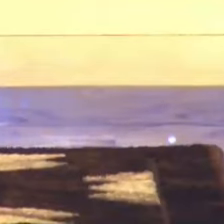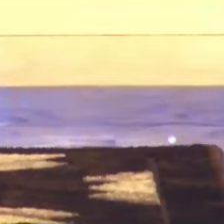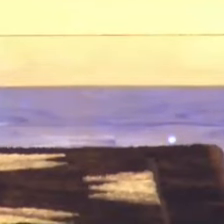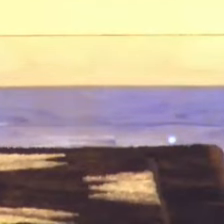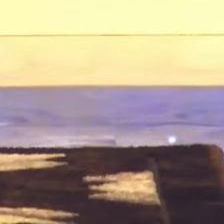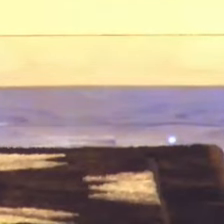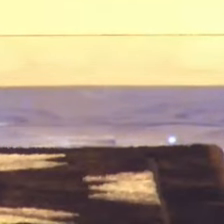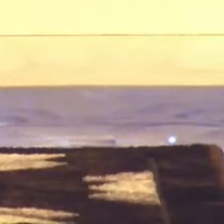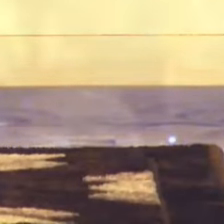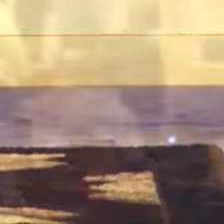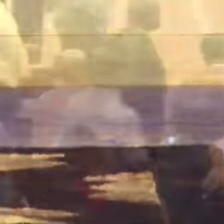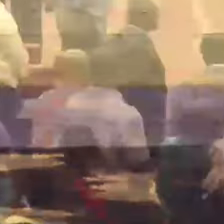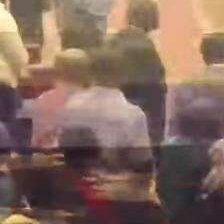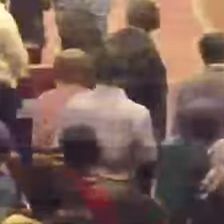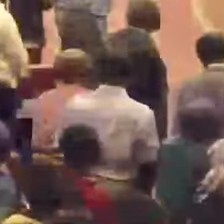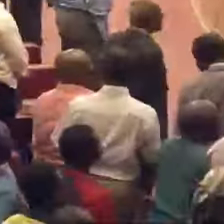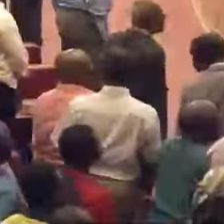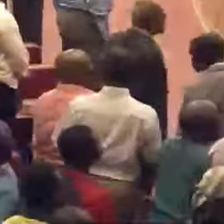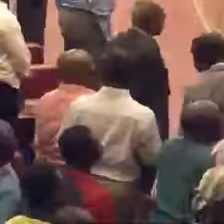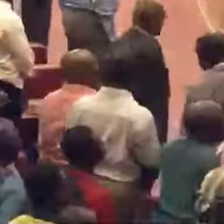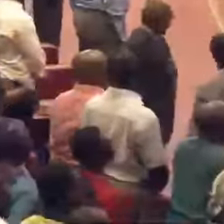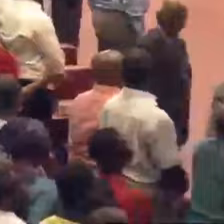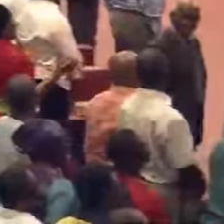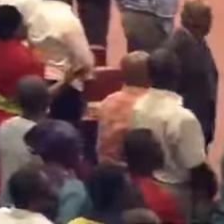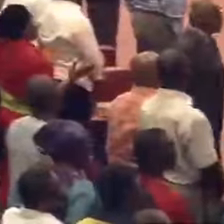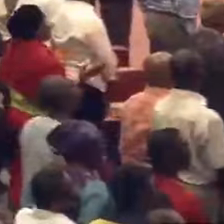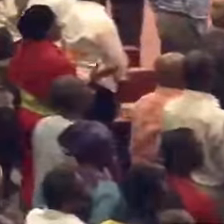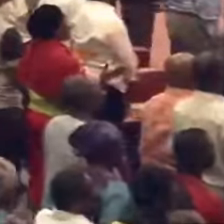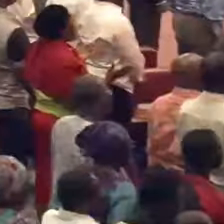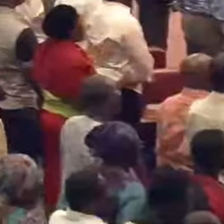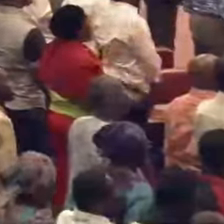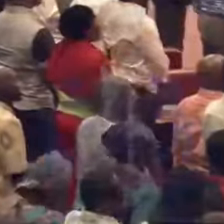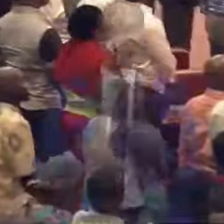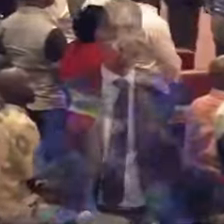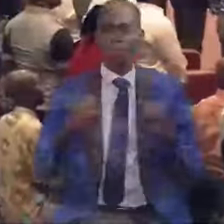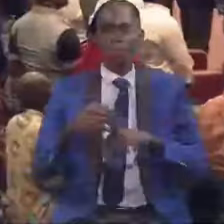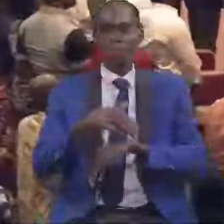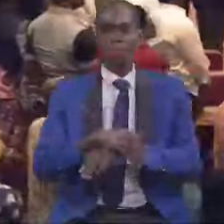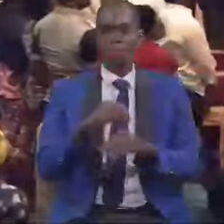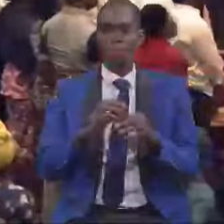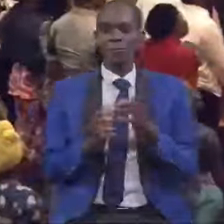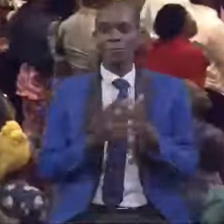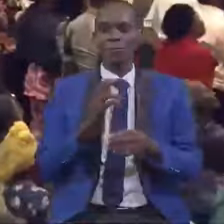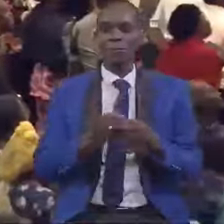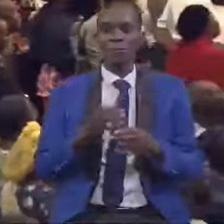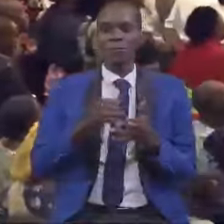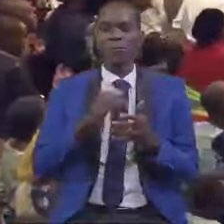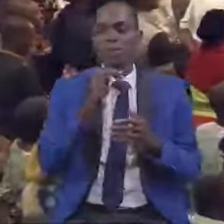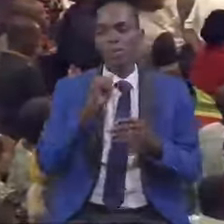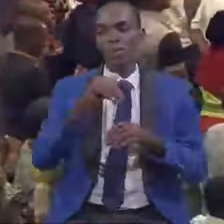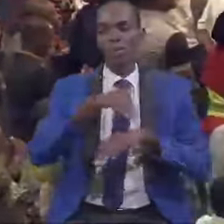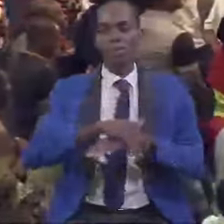Vous êtes les bienvenus à la nuit de puissance au nom de Jésus-Christ. C'est une soirée